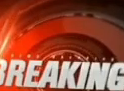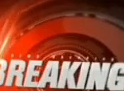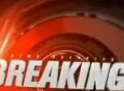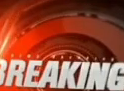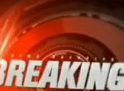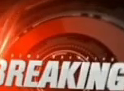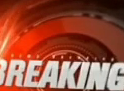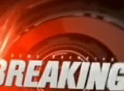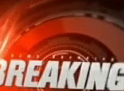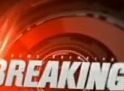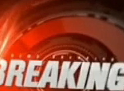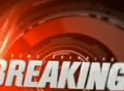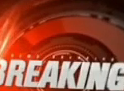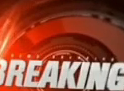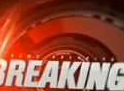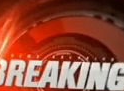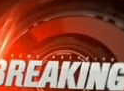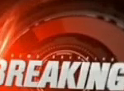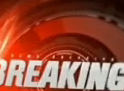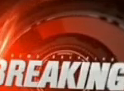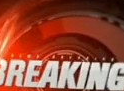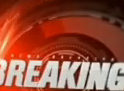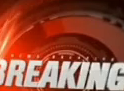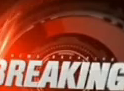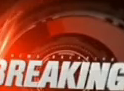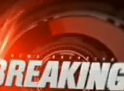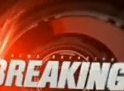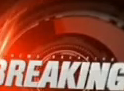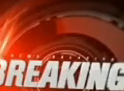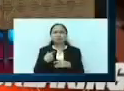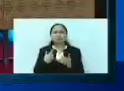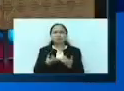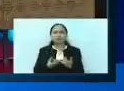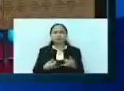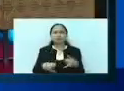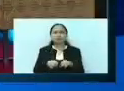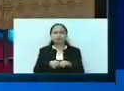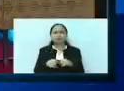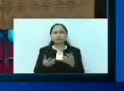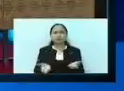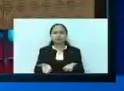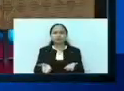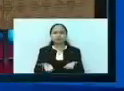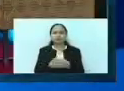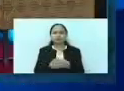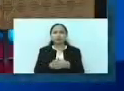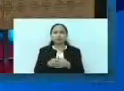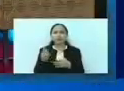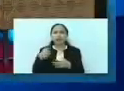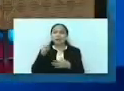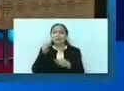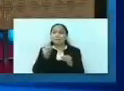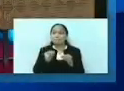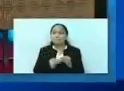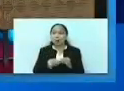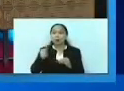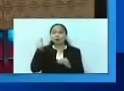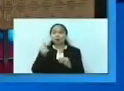than conquerors ayon kay Ginoong John H. Laurena. The most important